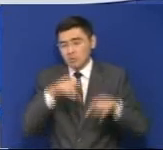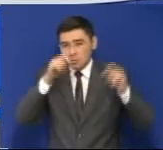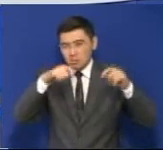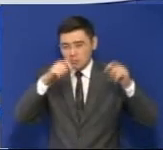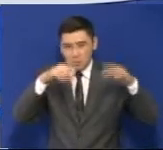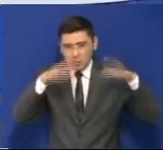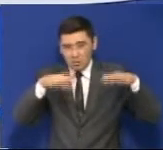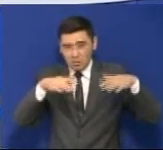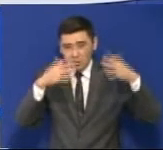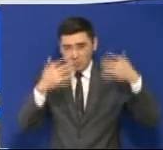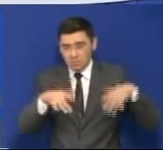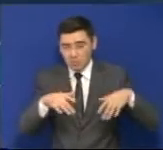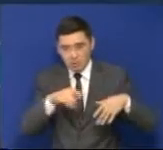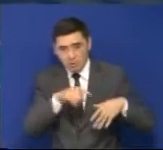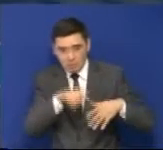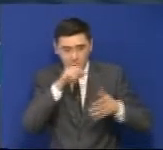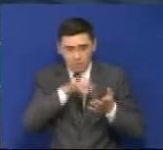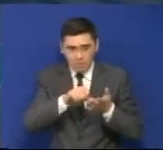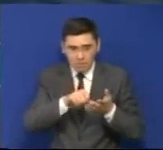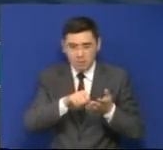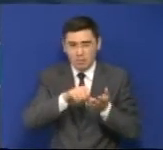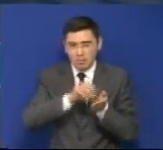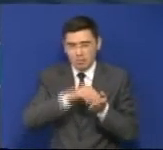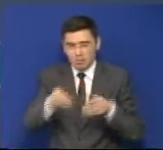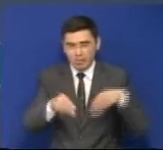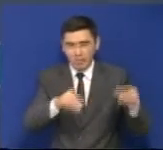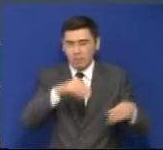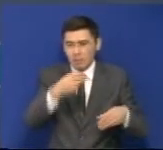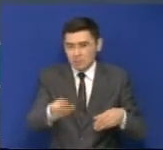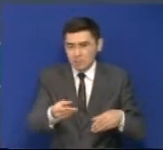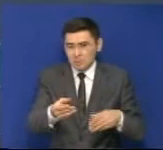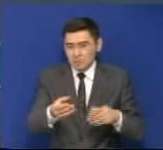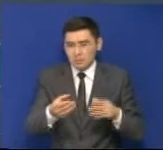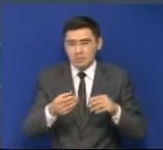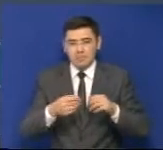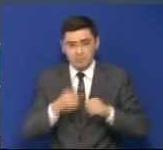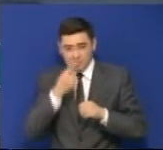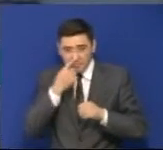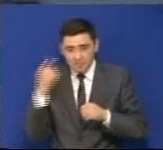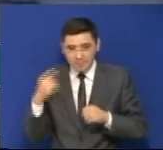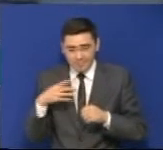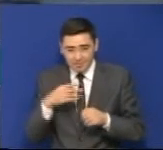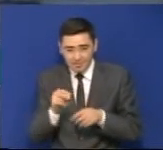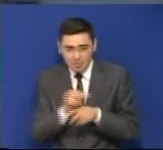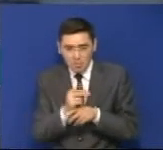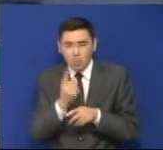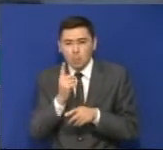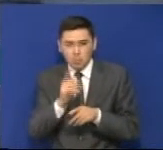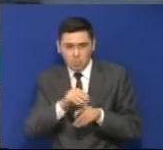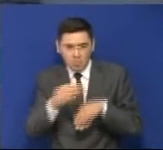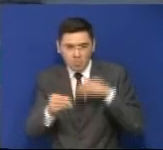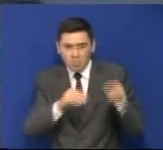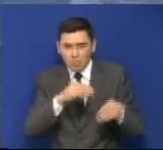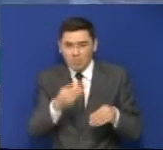болуда. Қалалықтар жолдың жағдайын бейнетаспаға түсіріп, таяуда ғана жөндеуден өткен асфальт төсемесінің неліктен өтіліп жатқандығы